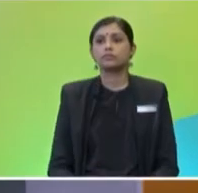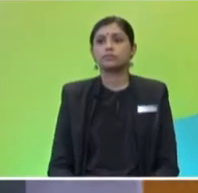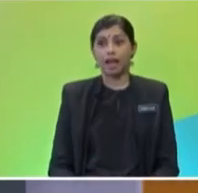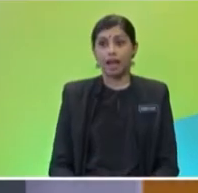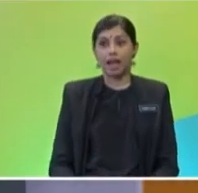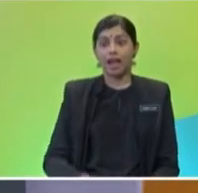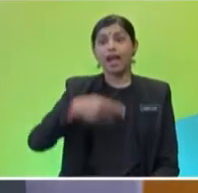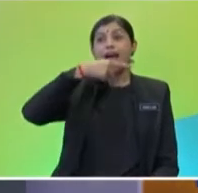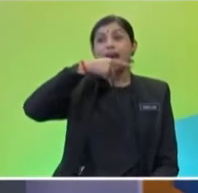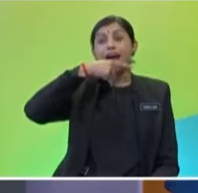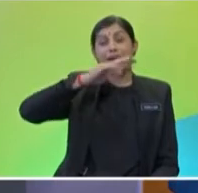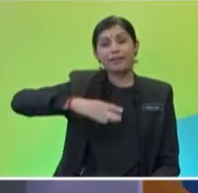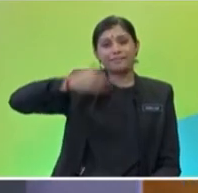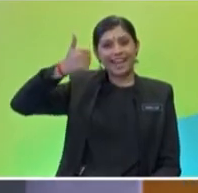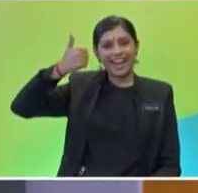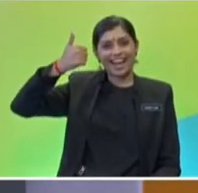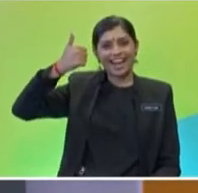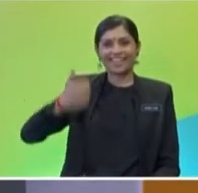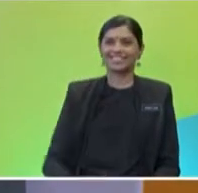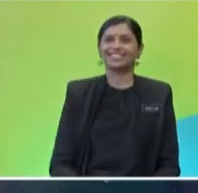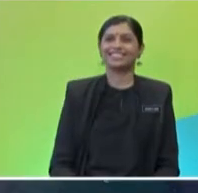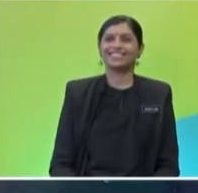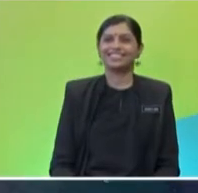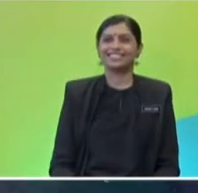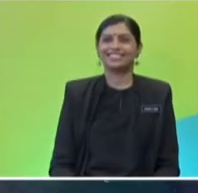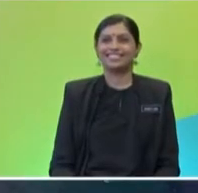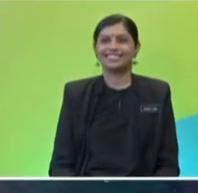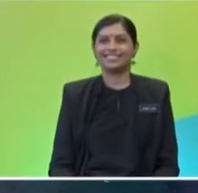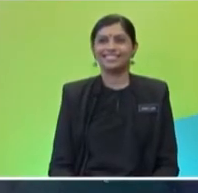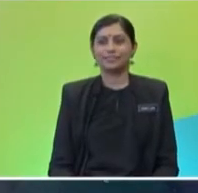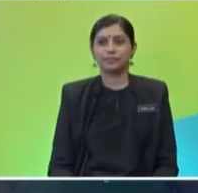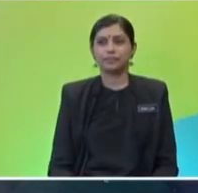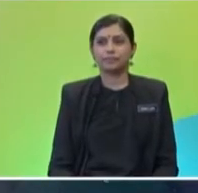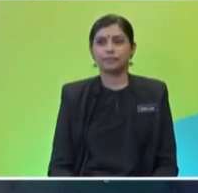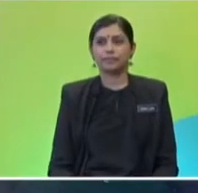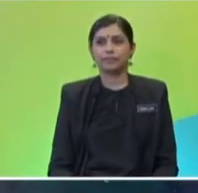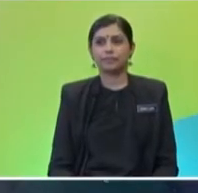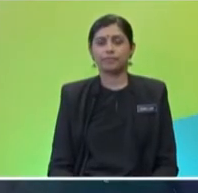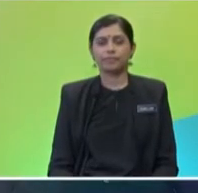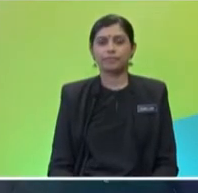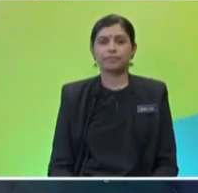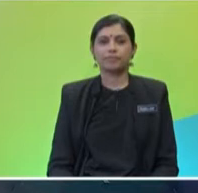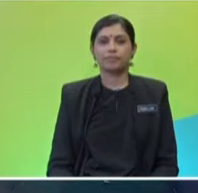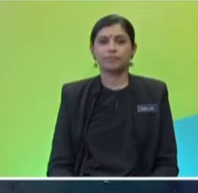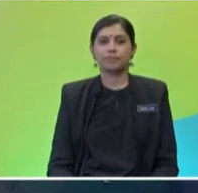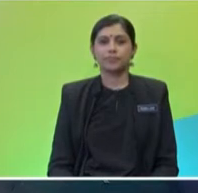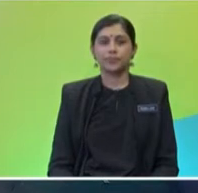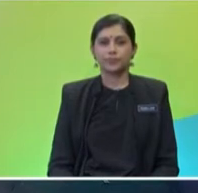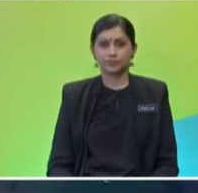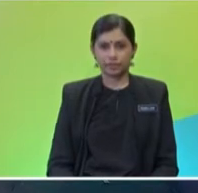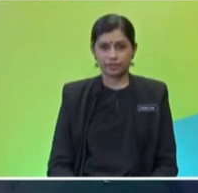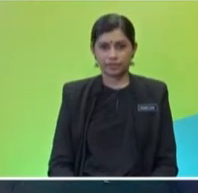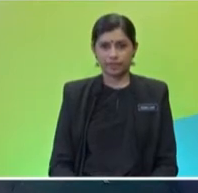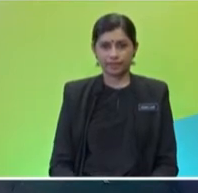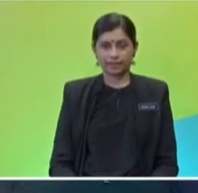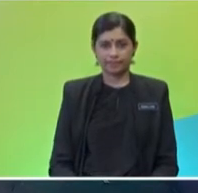Putri. Putri. Tahniah Putri. Seronoknya, cikgu. Rumusan pada hari ini,